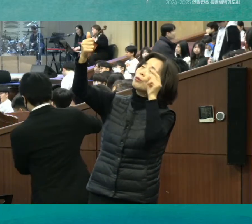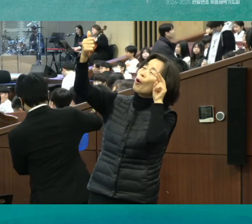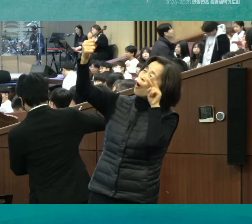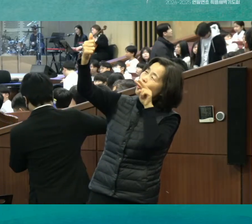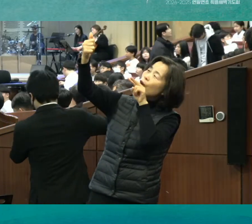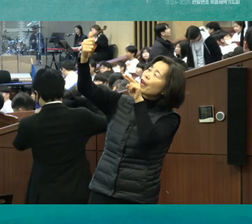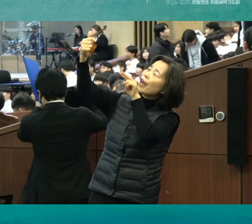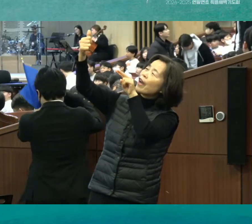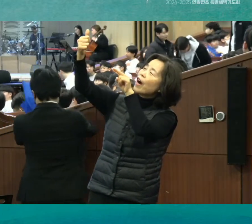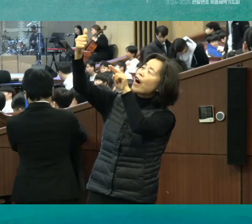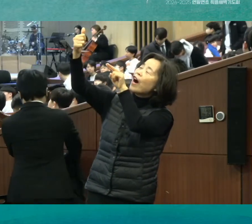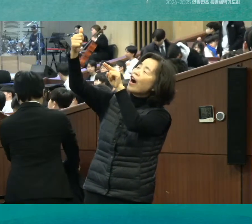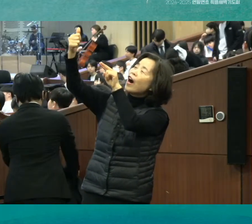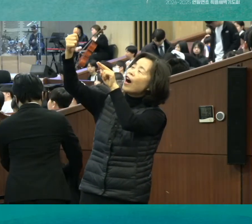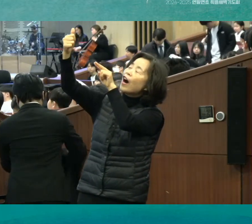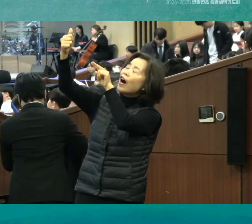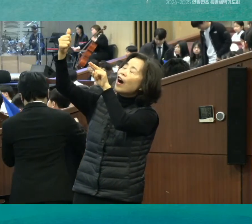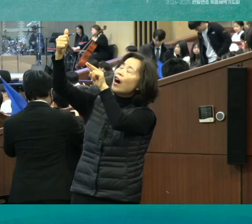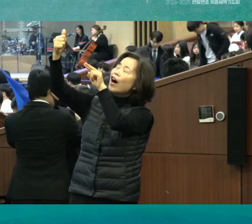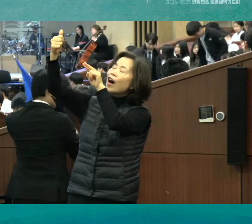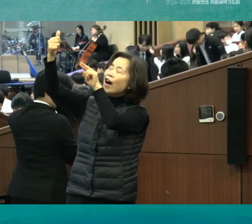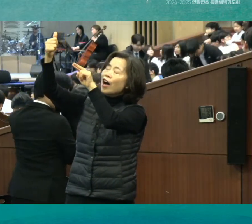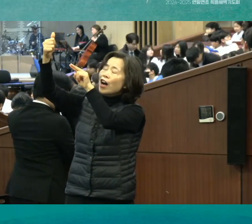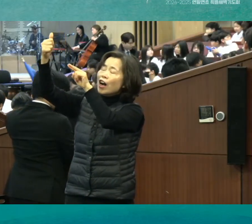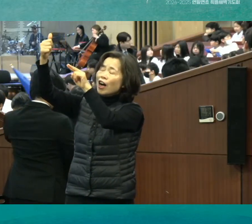주를 보게